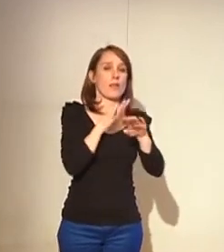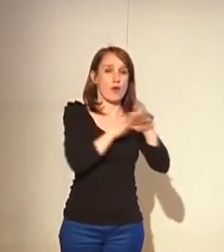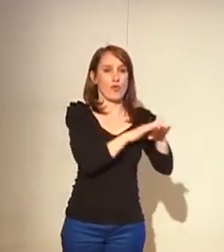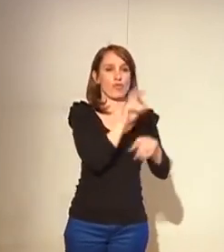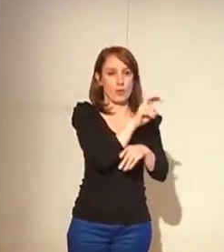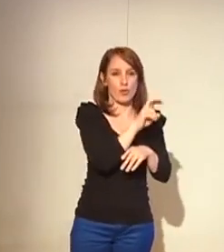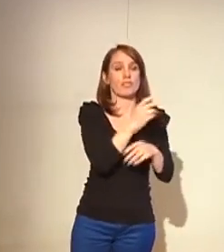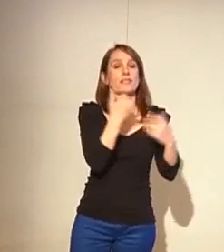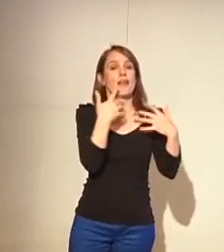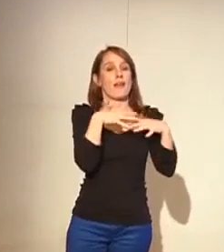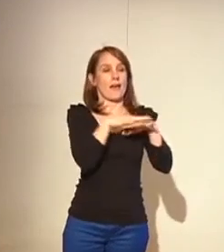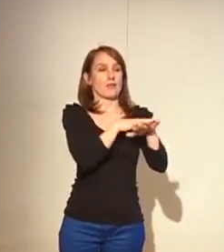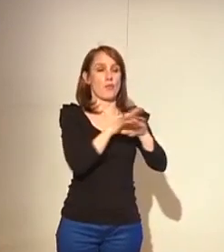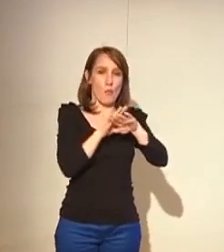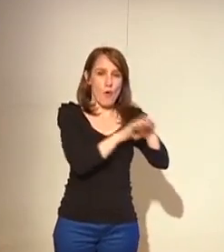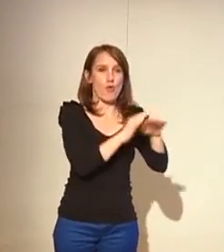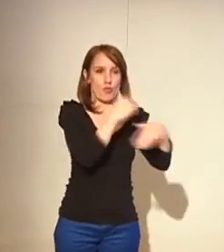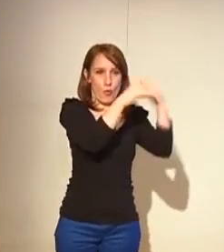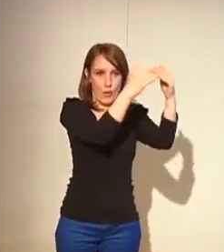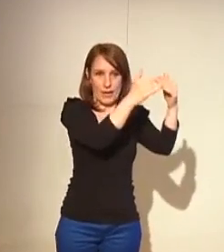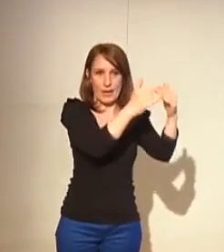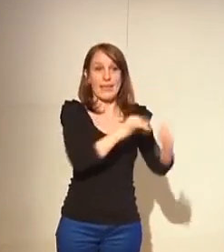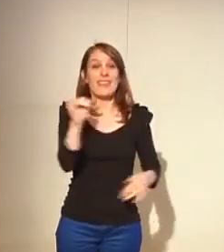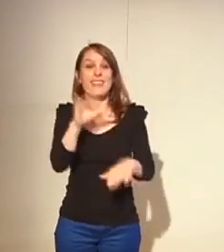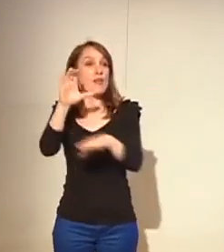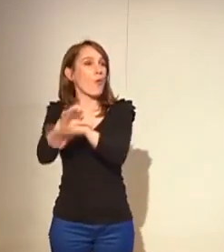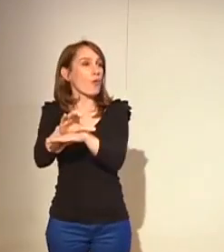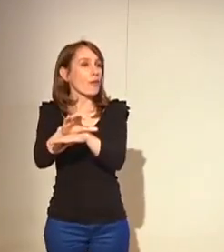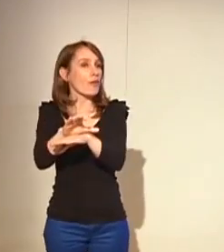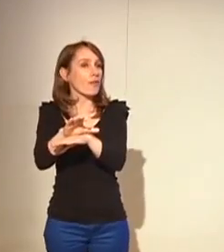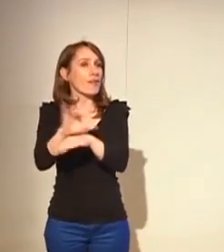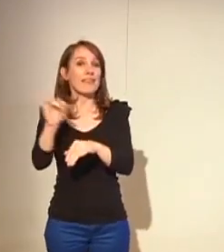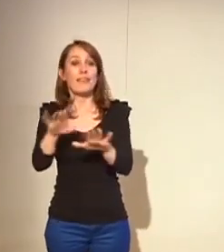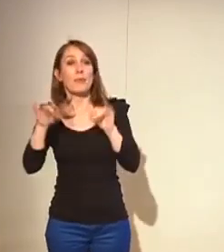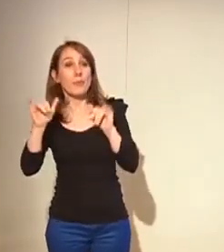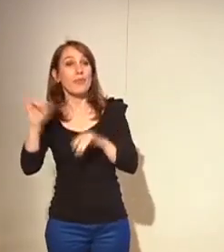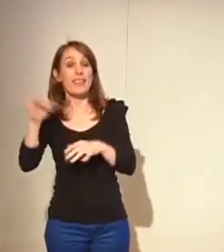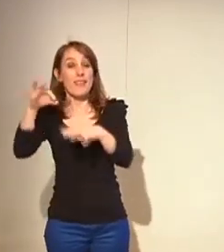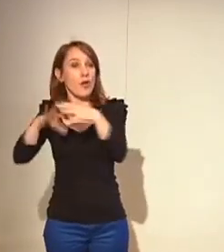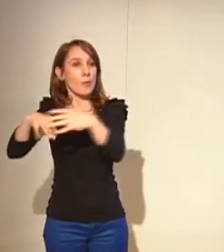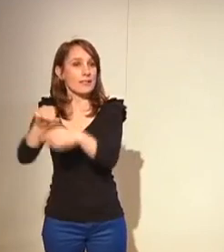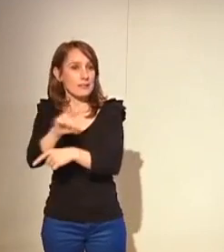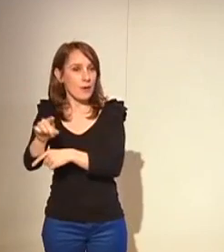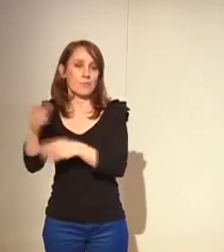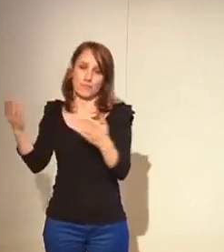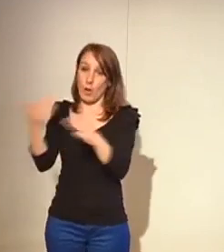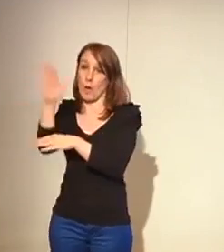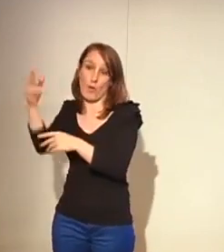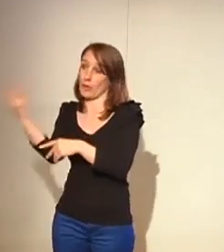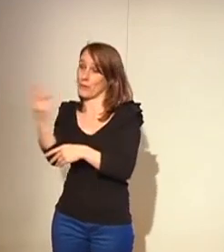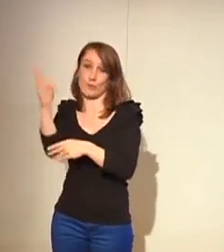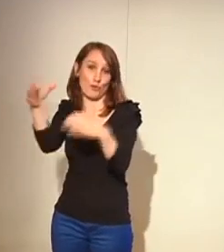le groupe rassemblement de gauche et de progrès qui s qui est contre qui s'abstient qui ne prend pas part au vote les deux autres